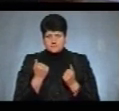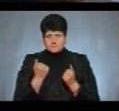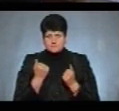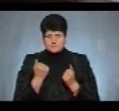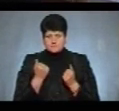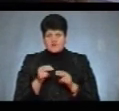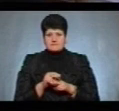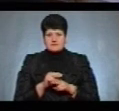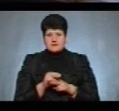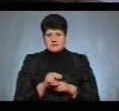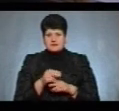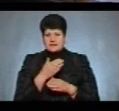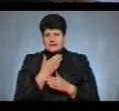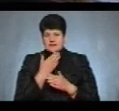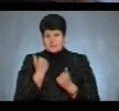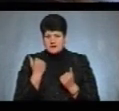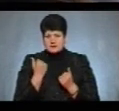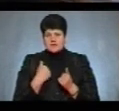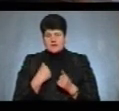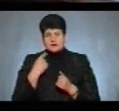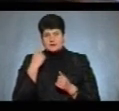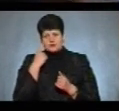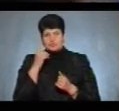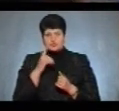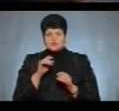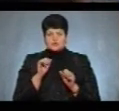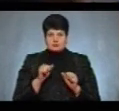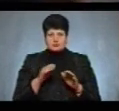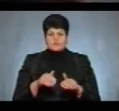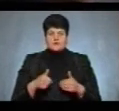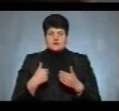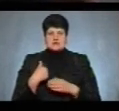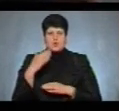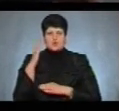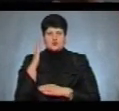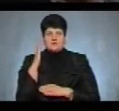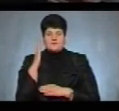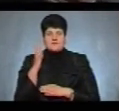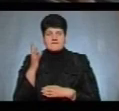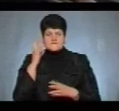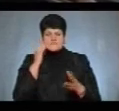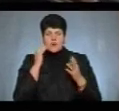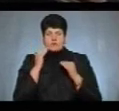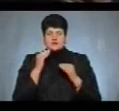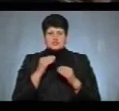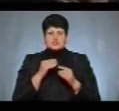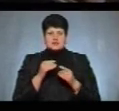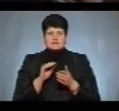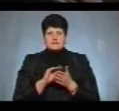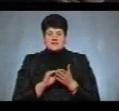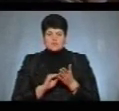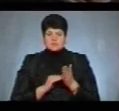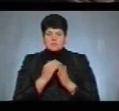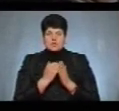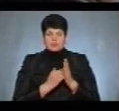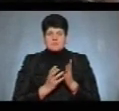виправлень немає. Я думаю, що можна виносити на голосування. враховуючи відомості протоколів